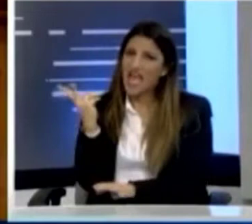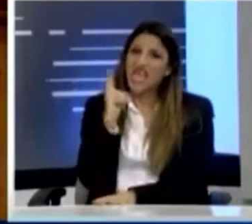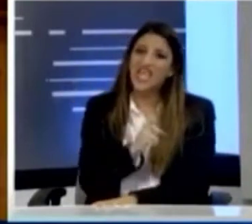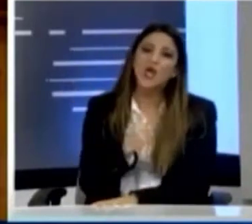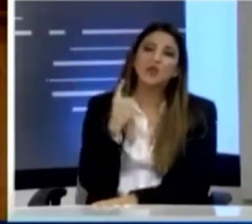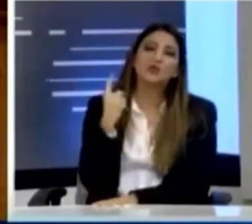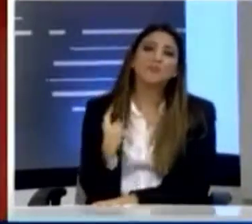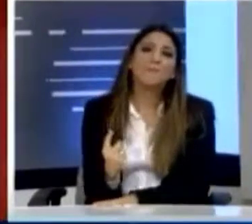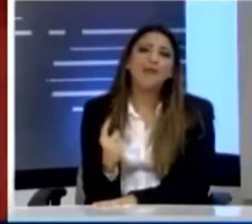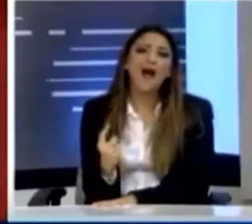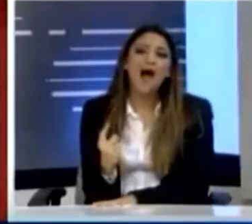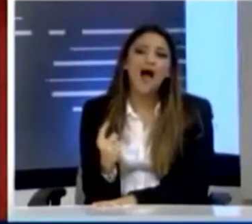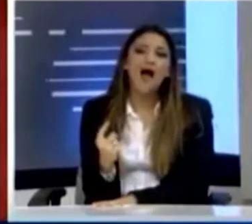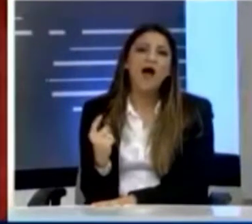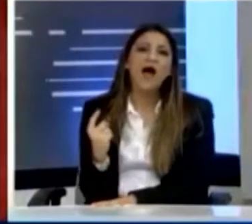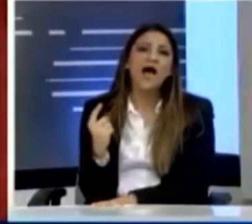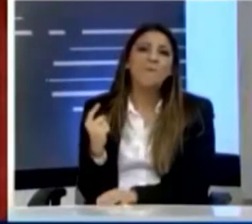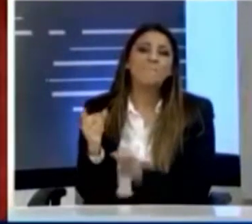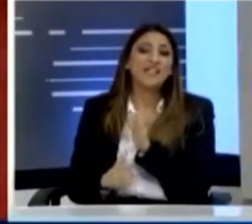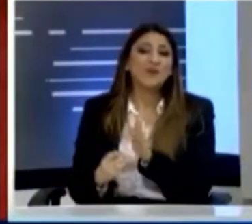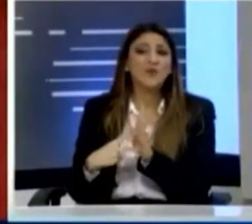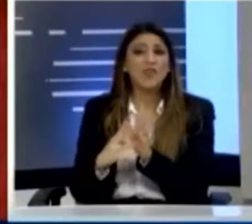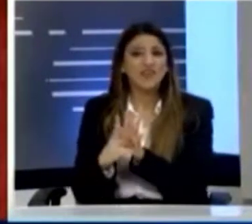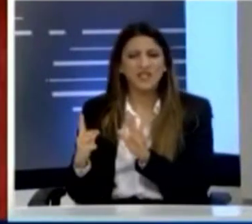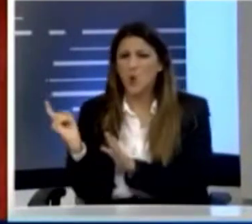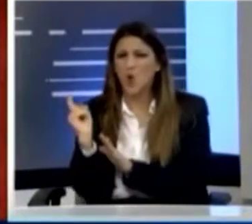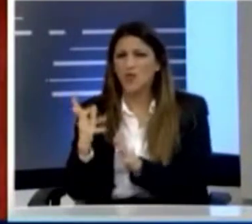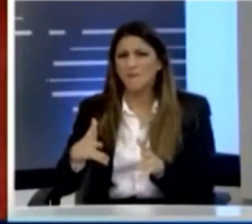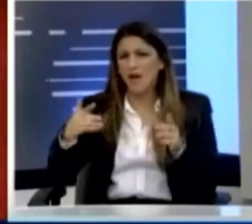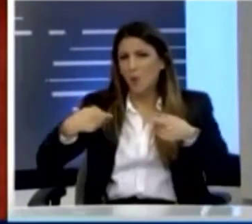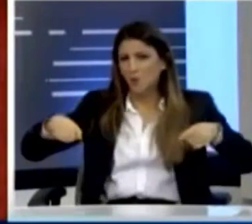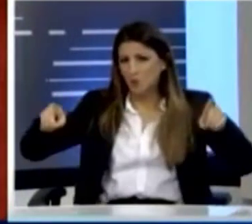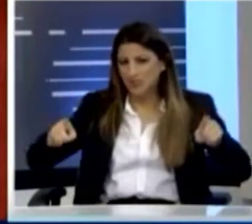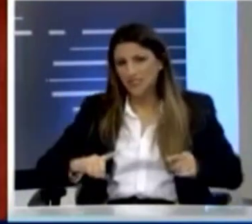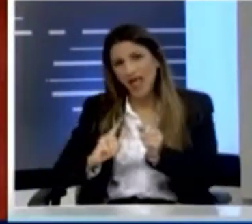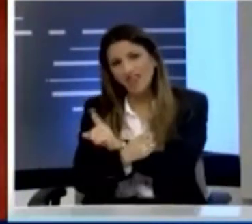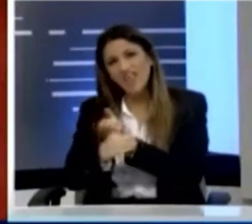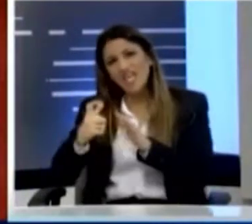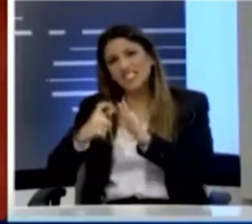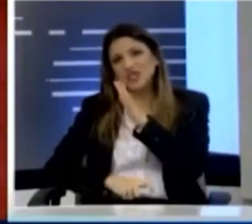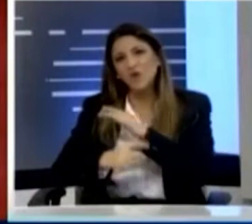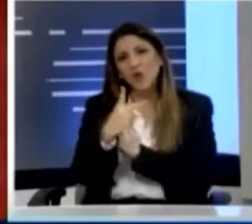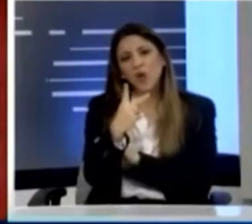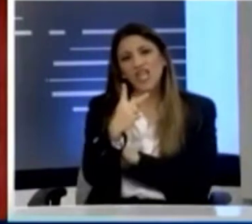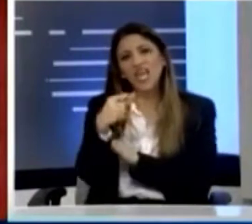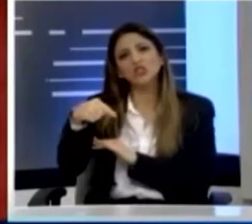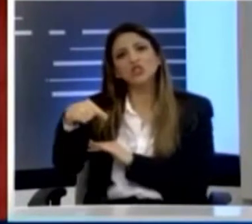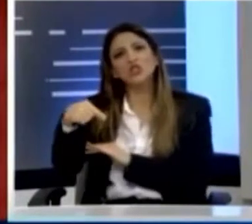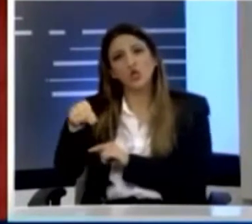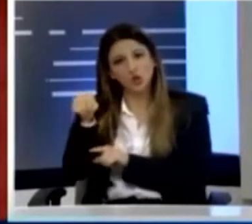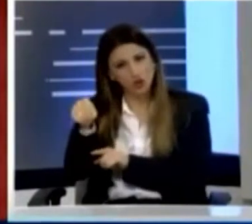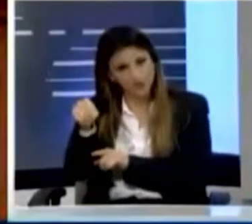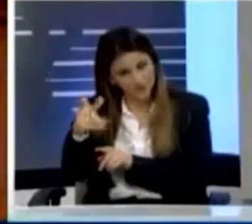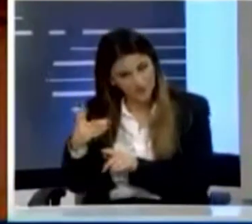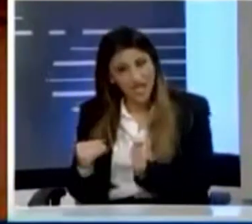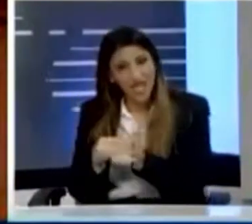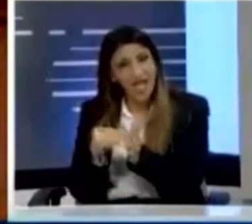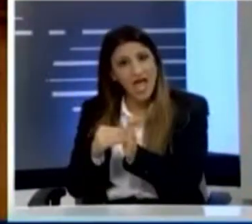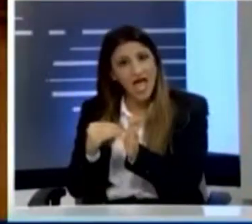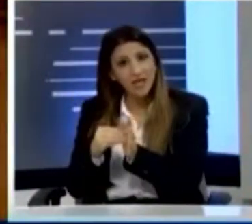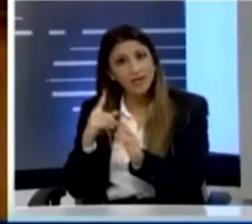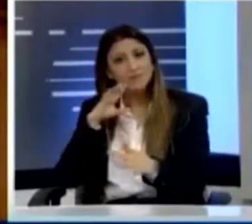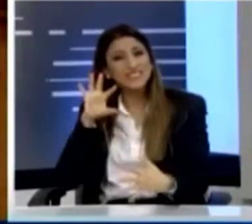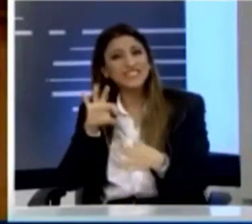21 Τρίτου 2014. Όχι στο Μέγαρο Μουσικής, που λέει ο μάρτυρας, αλλά στο ξενοδοχείο King George και τελούσε υπό την αιγίδα της